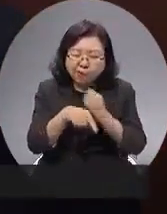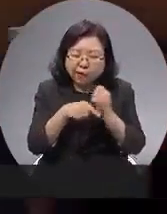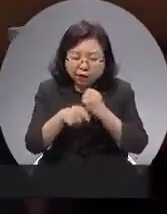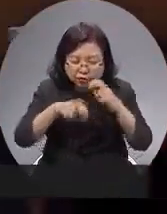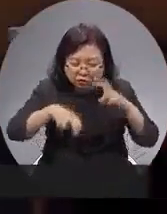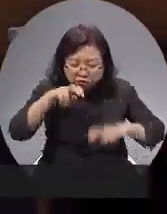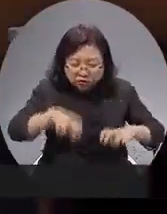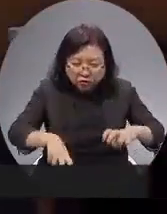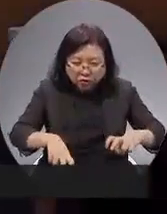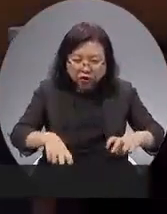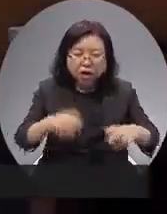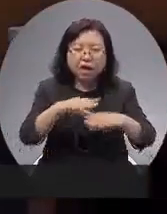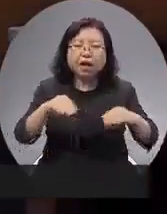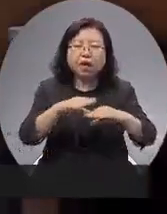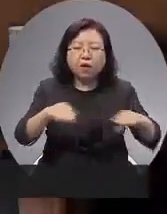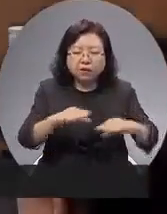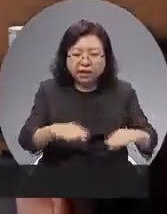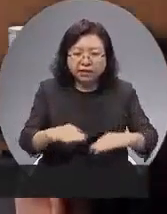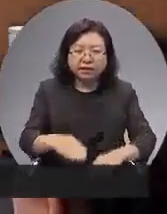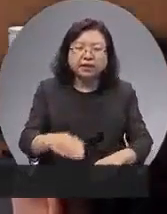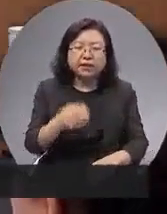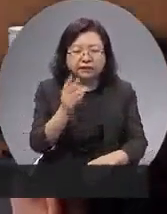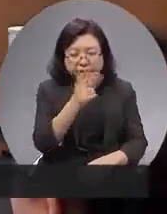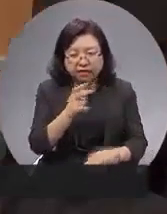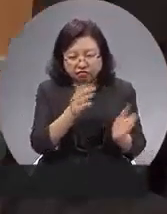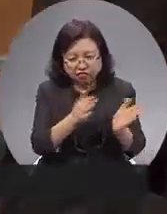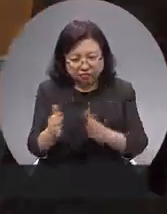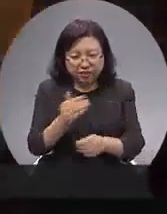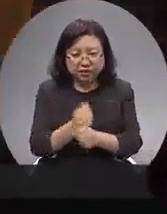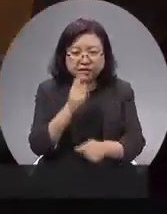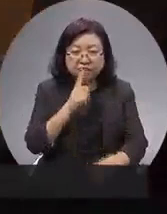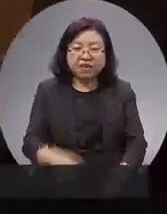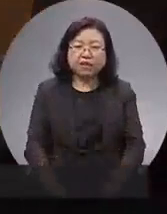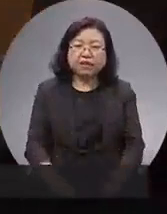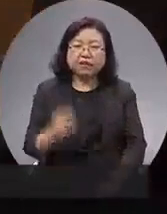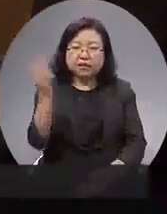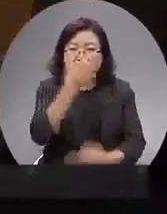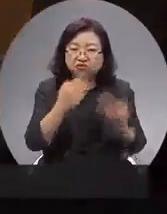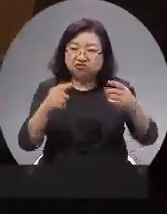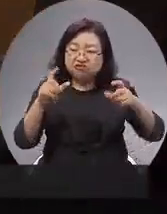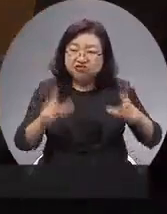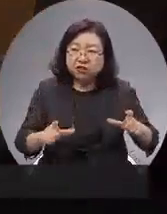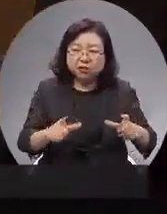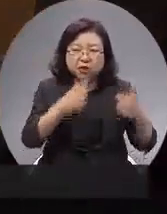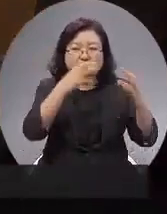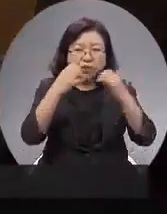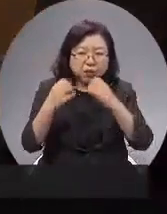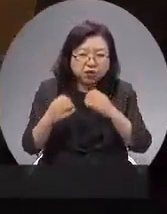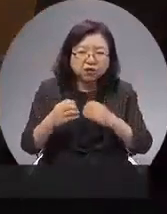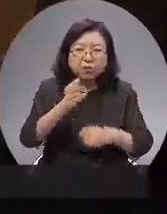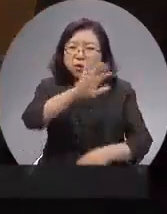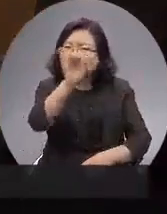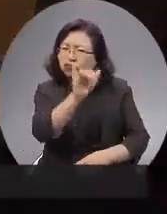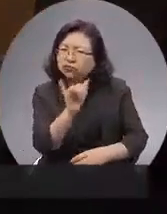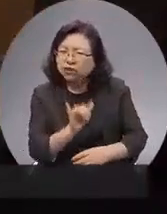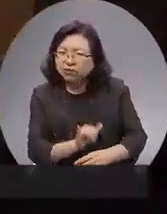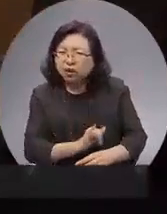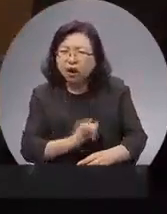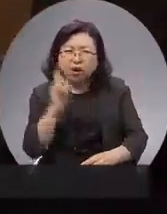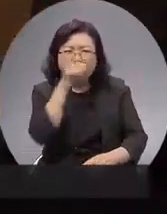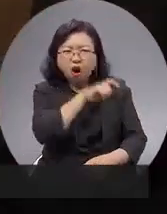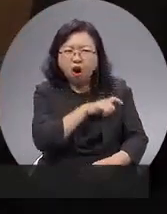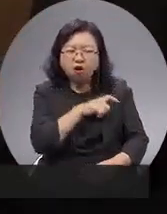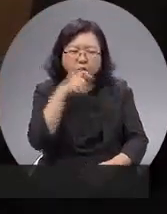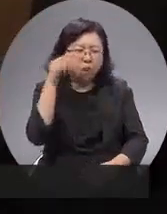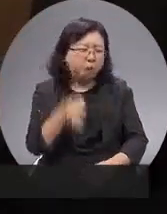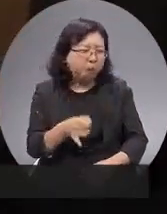뒤 해결책을 검토하겠다고 말했습니다. 청주도 미세먼지로 좀 전국에서 미세먼지 오염도가 높은